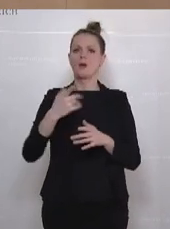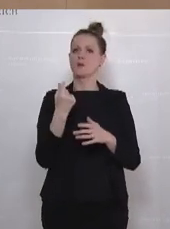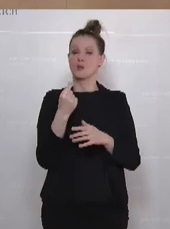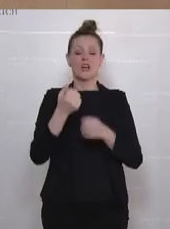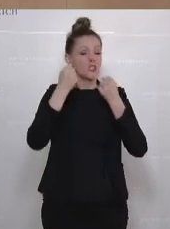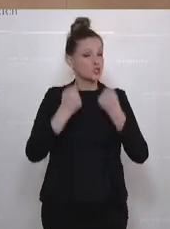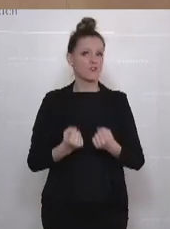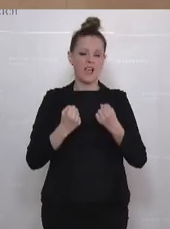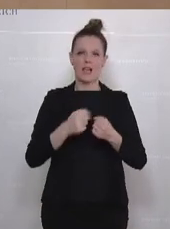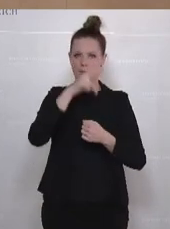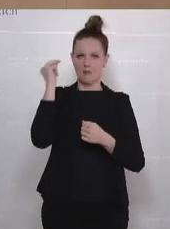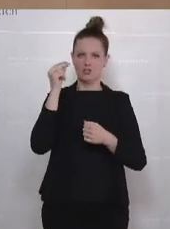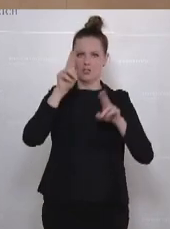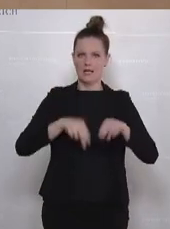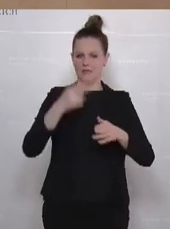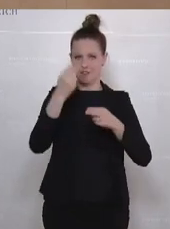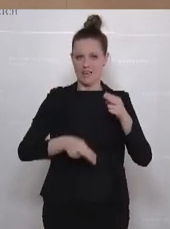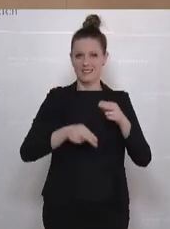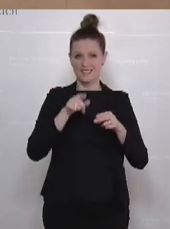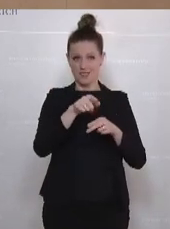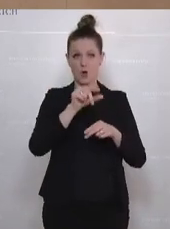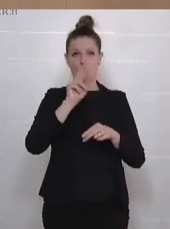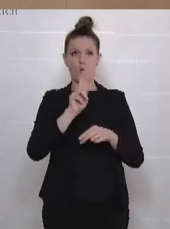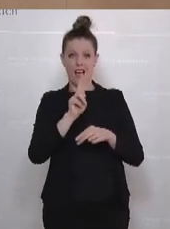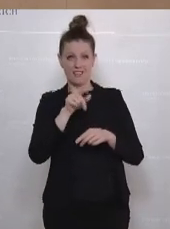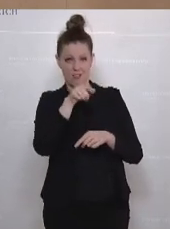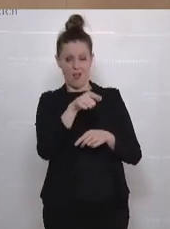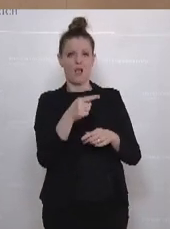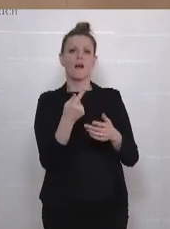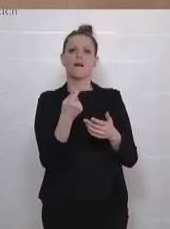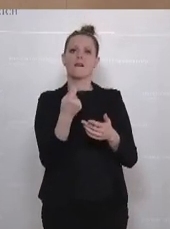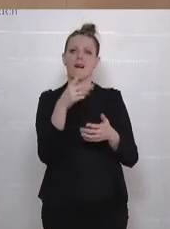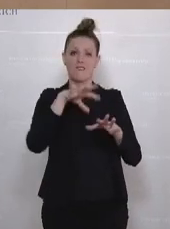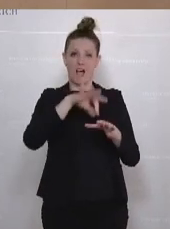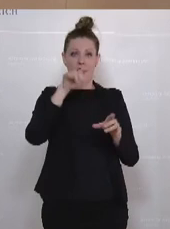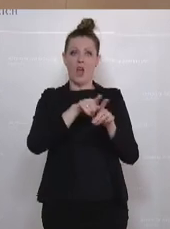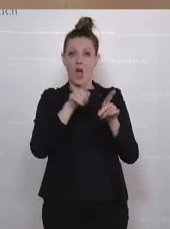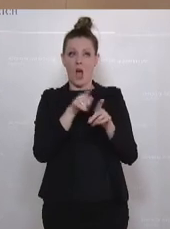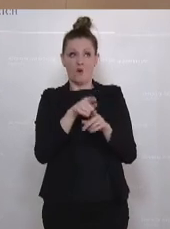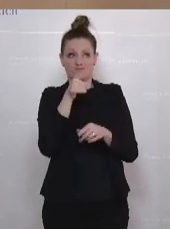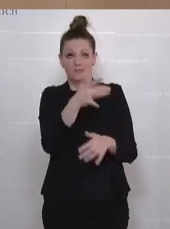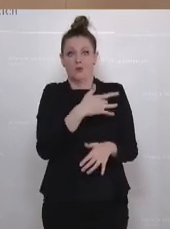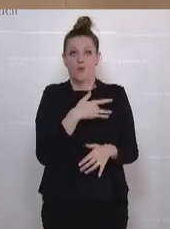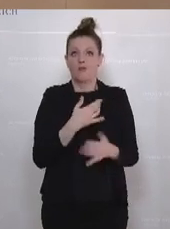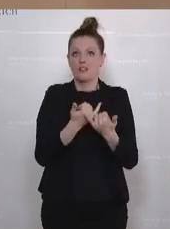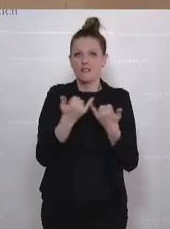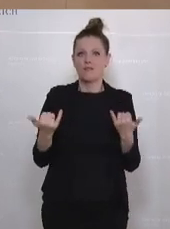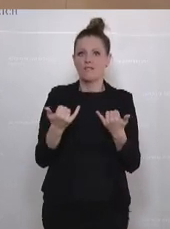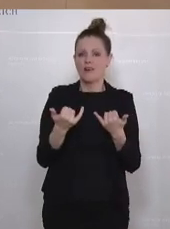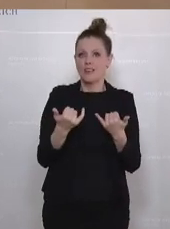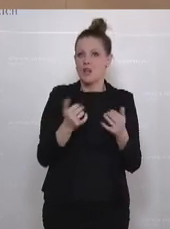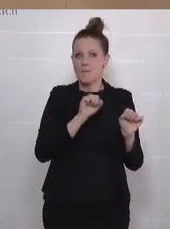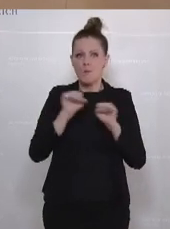im Umfeld der ugandischen Wahlen auch Partnerinstitutionen der OECD betroffen haben. Daher meine Frage, wie können Sie in Staaten